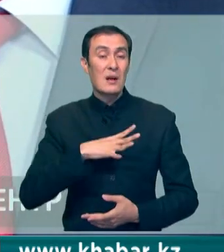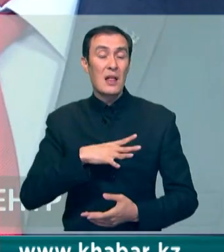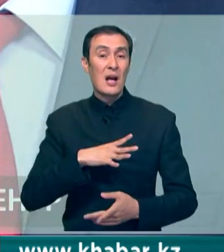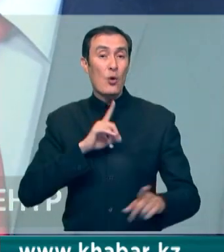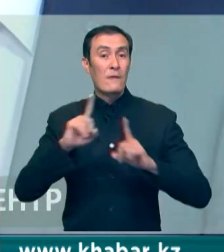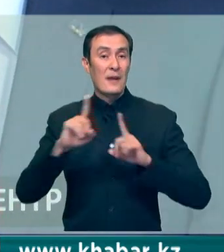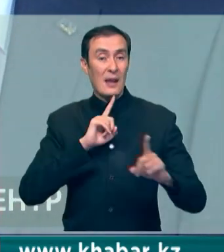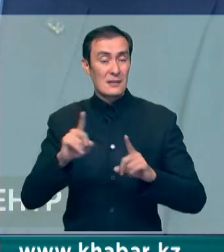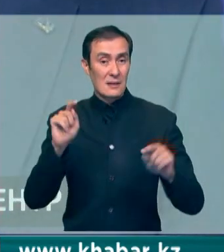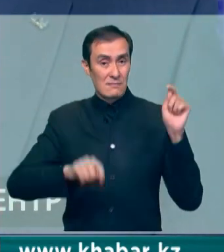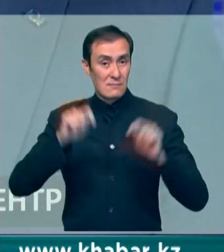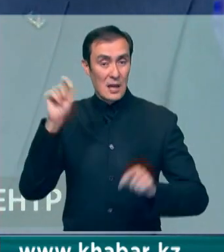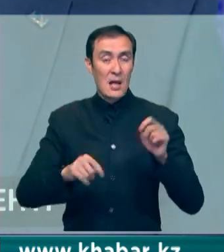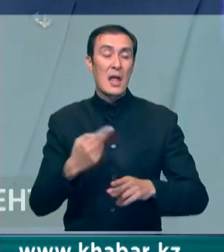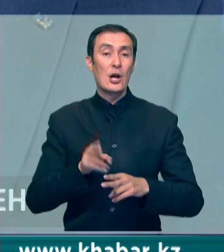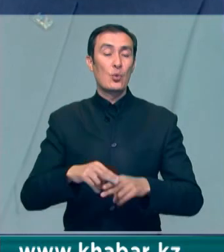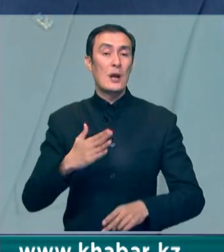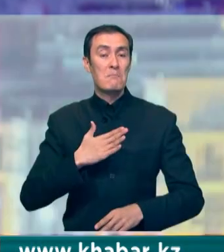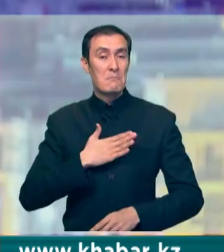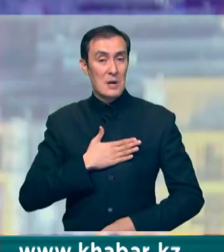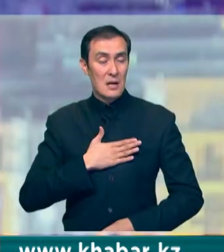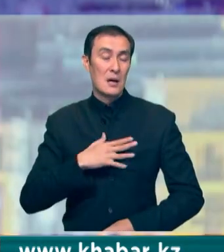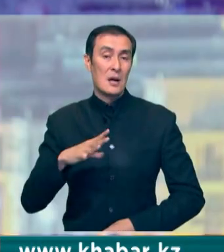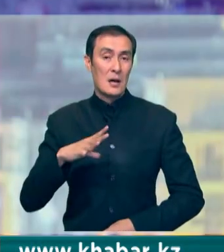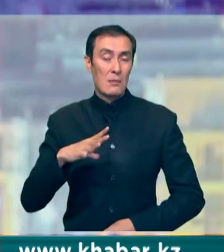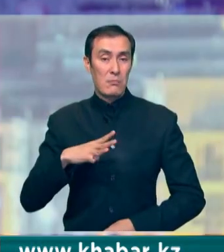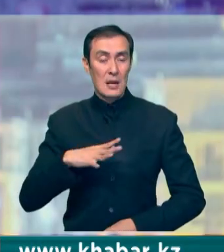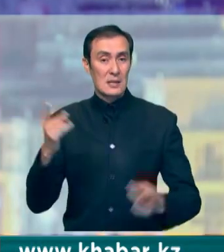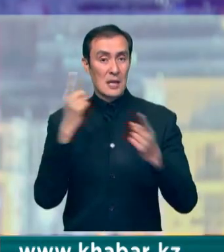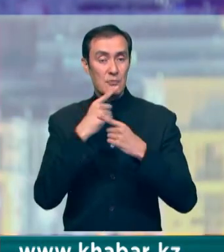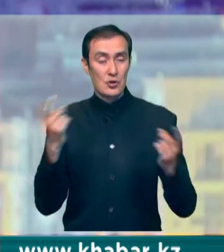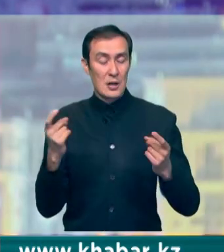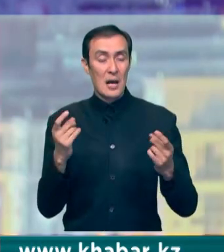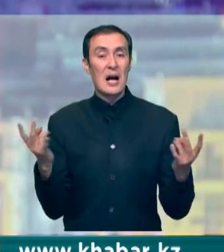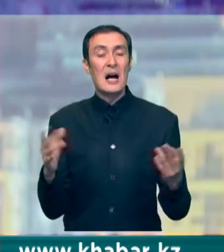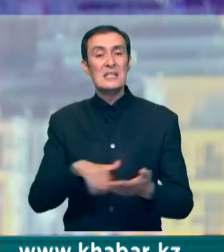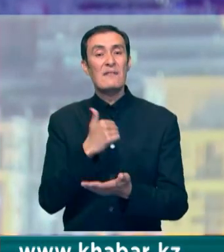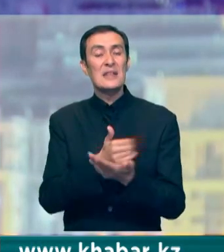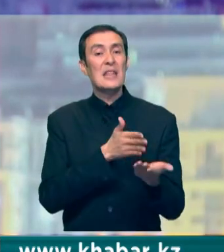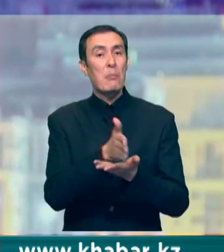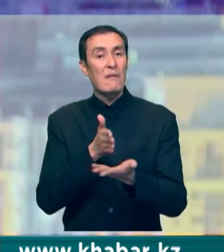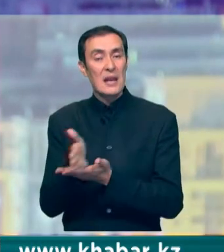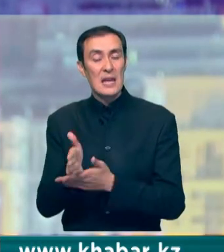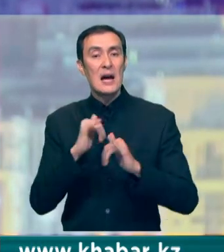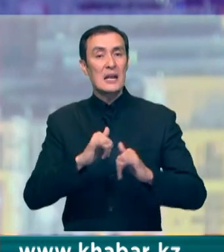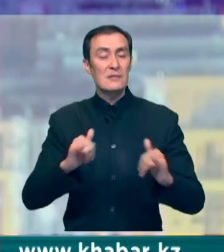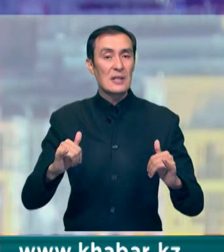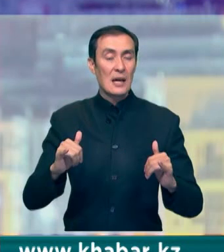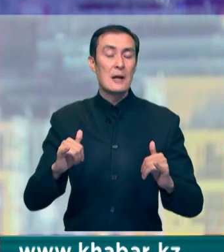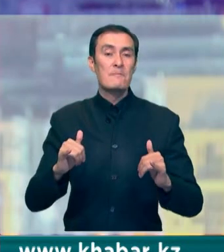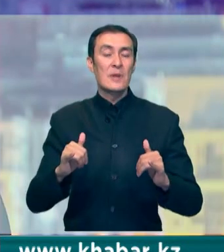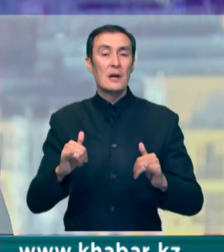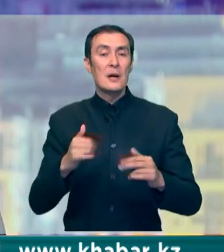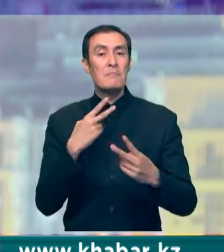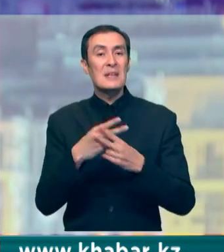конференция на которой мы обозначили основные направления развития пенсионной системы